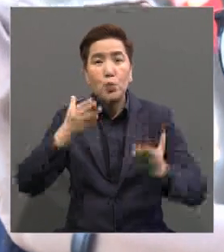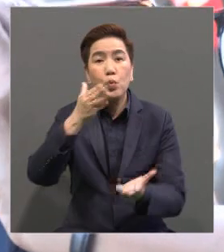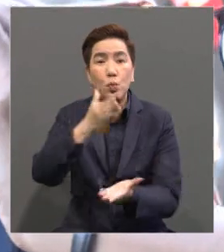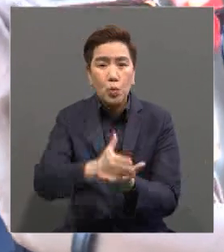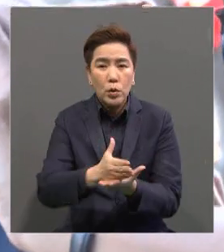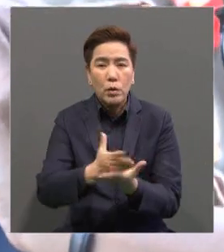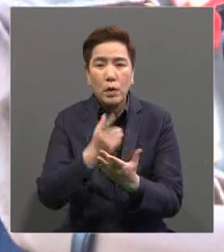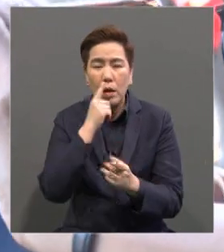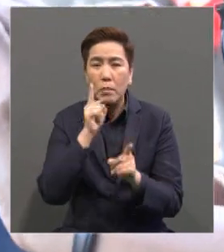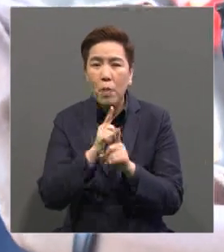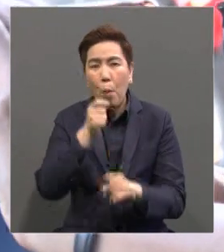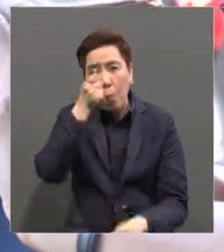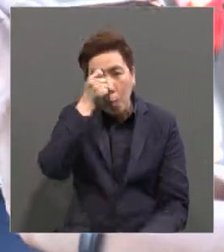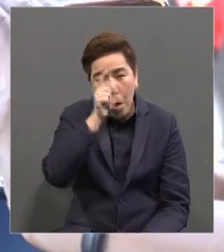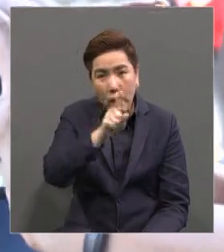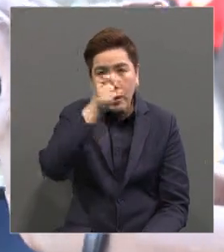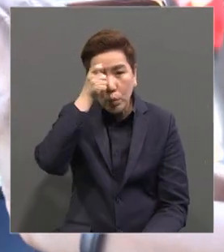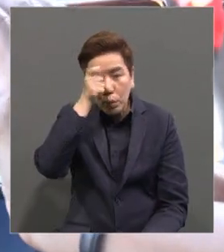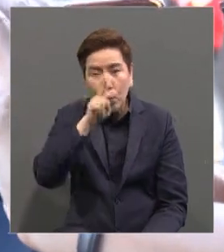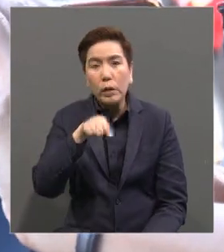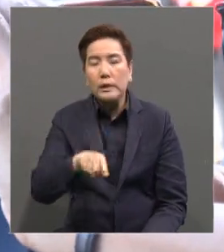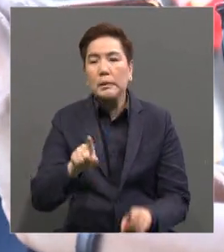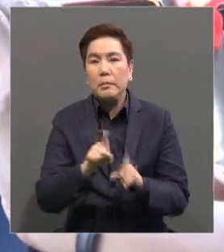วสักจำนวนสมมุติว่าวันหรือ2วันเนี่ยตรงนั้นเนี่ยอาจจะเป็น